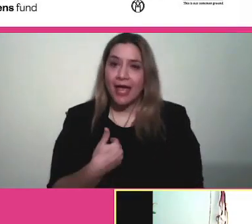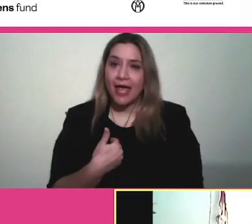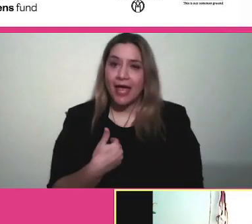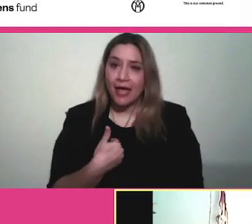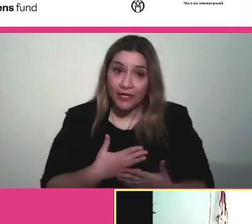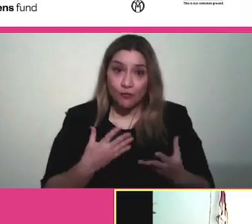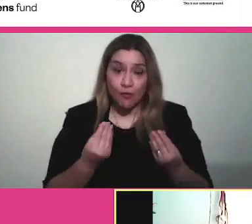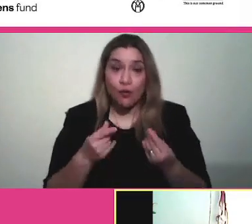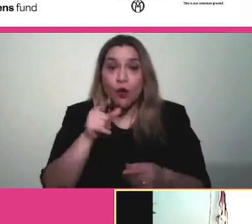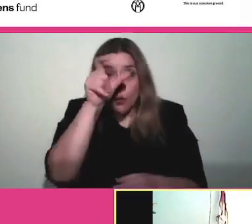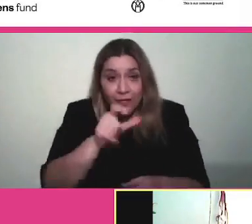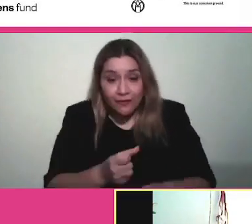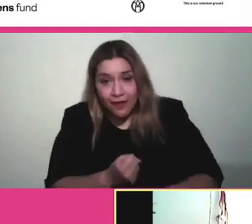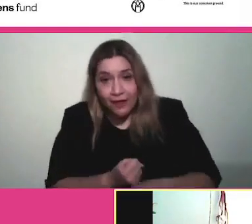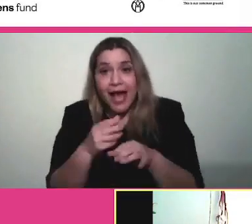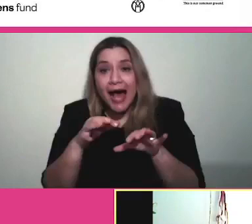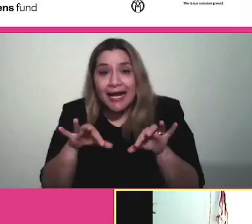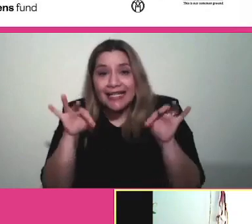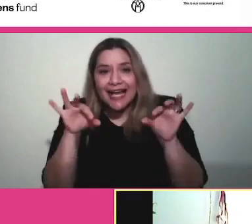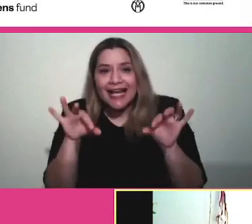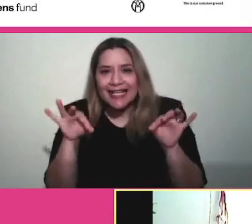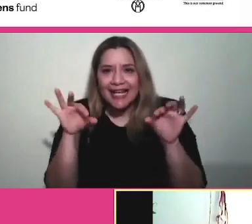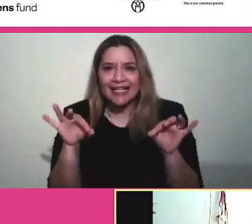την αρχή, ήσουμε δηλαδή και τις πρώτες